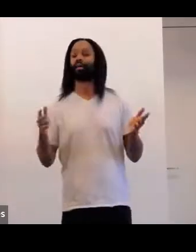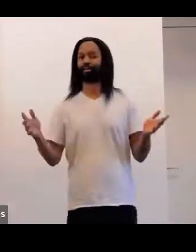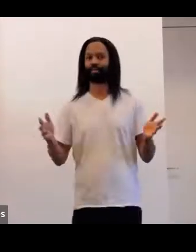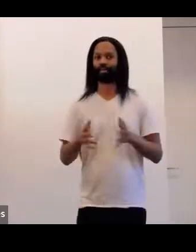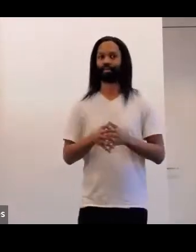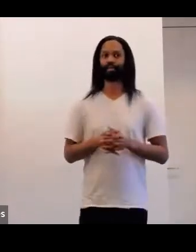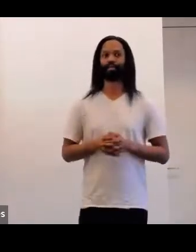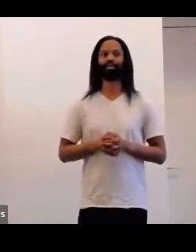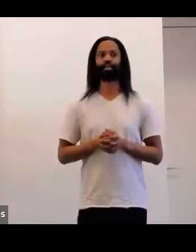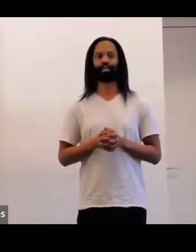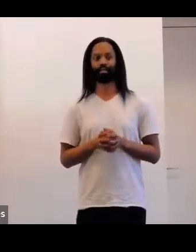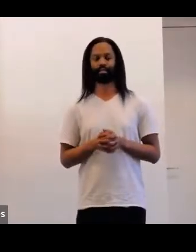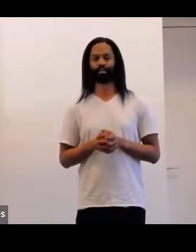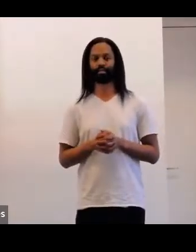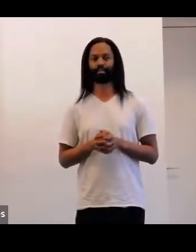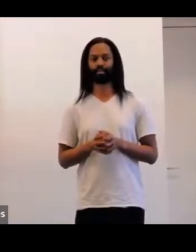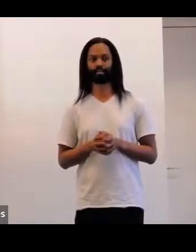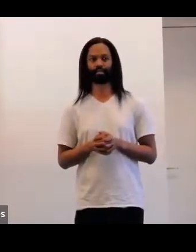va revenir.